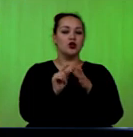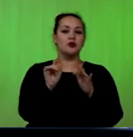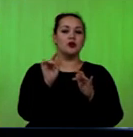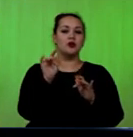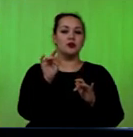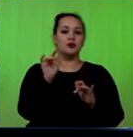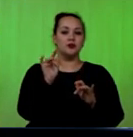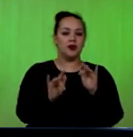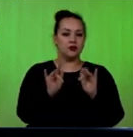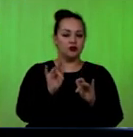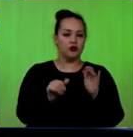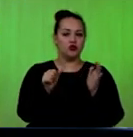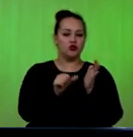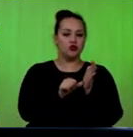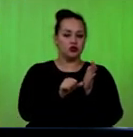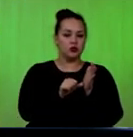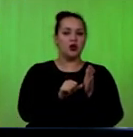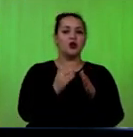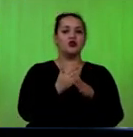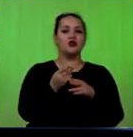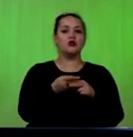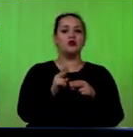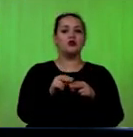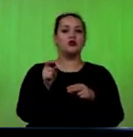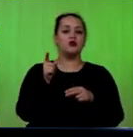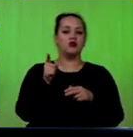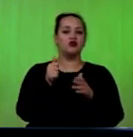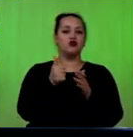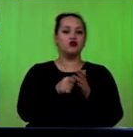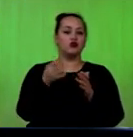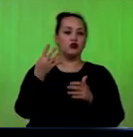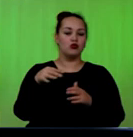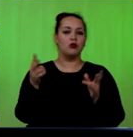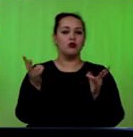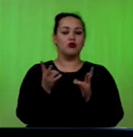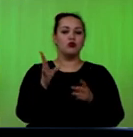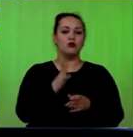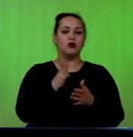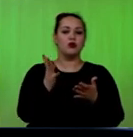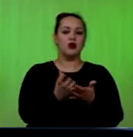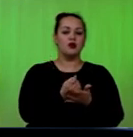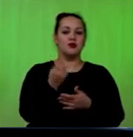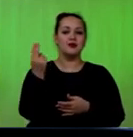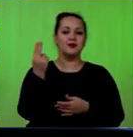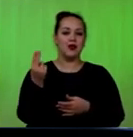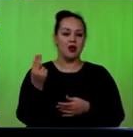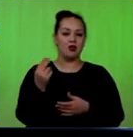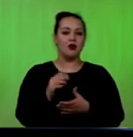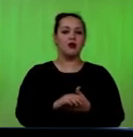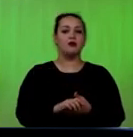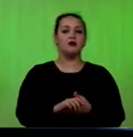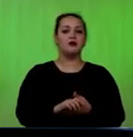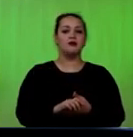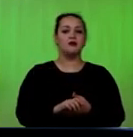шестая часть это 1640 нам нужно было найти целую часть для этого мы должны